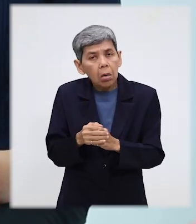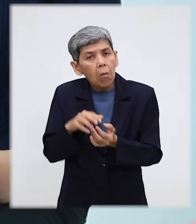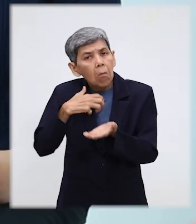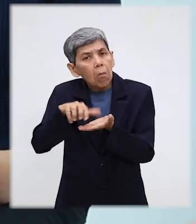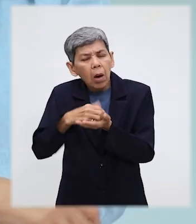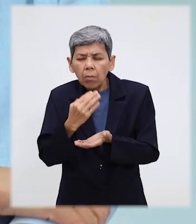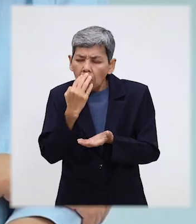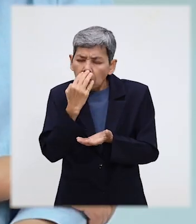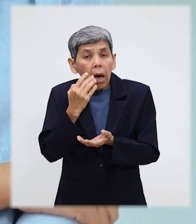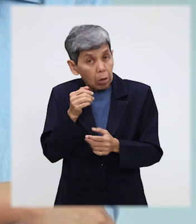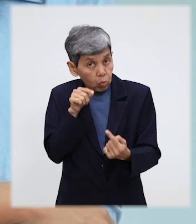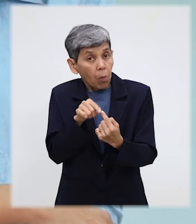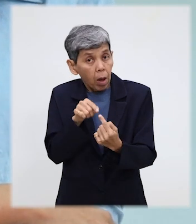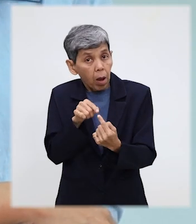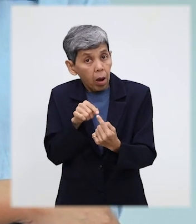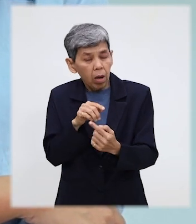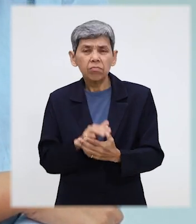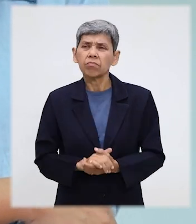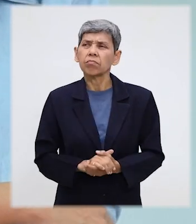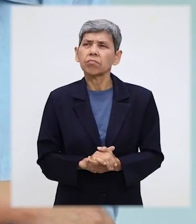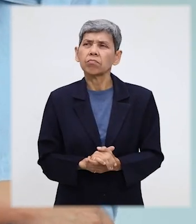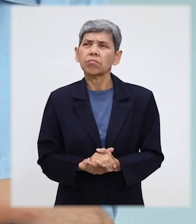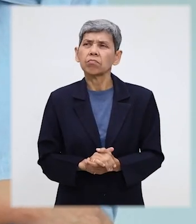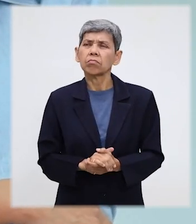ทอดออกมาเป็นกลิ่นเนี่ยมันตรงไหม